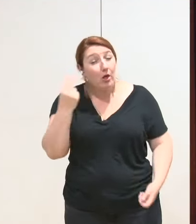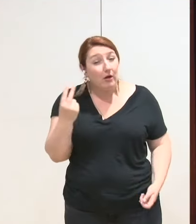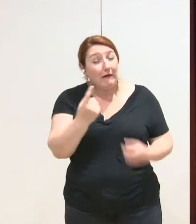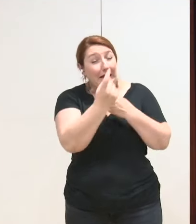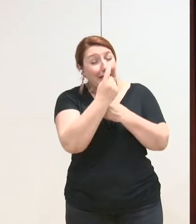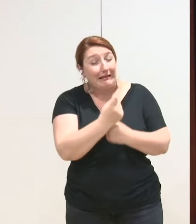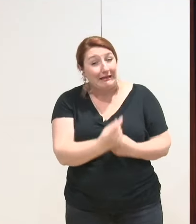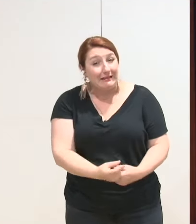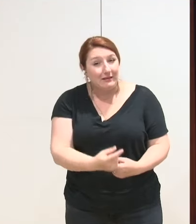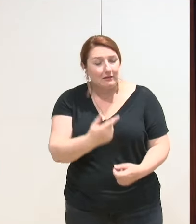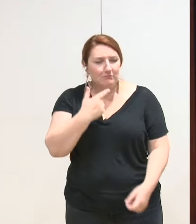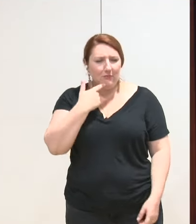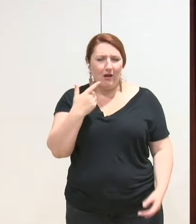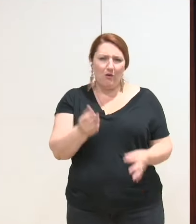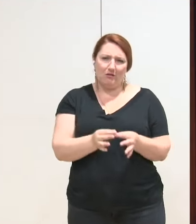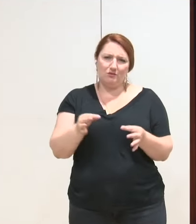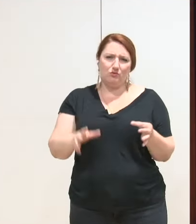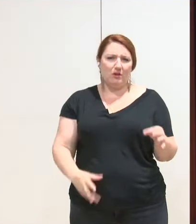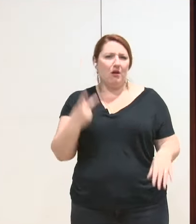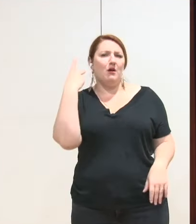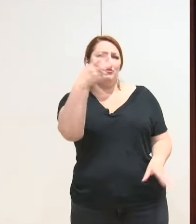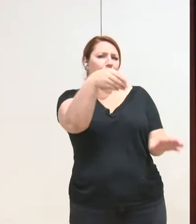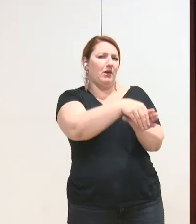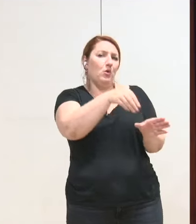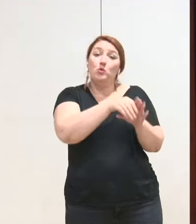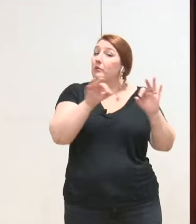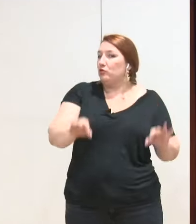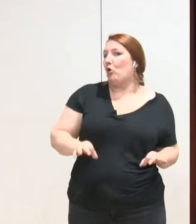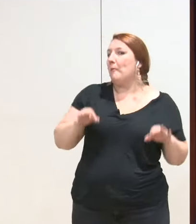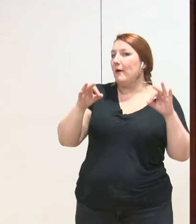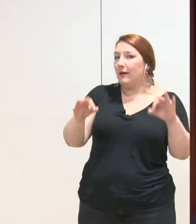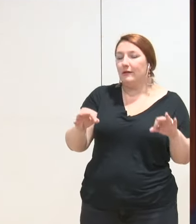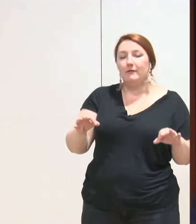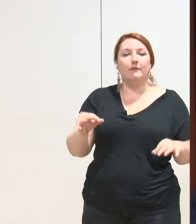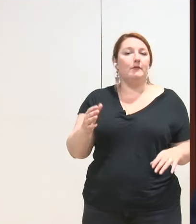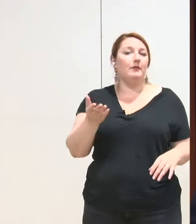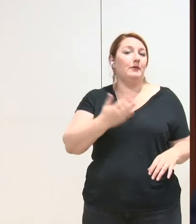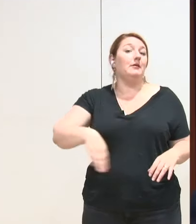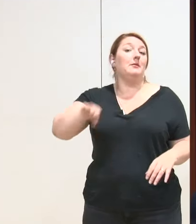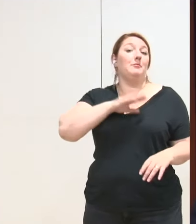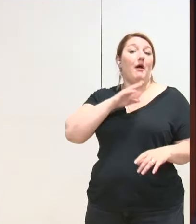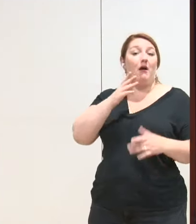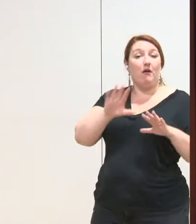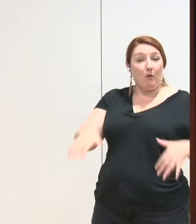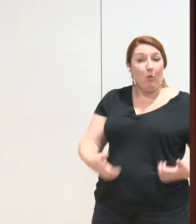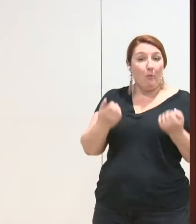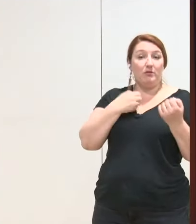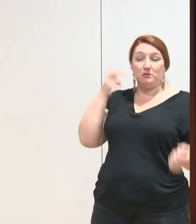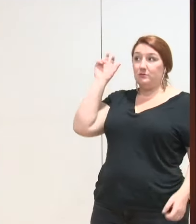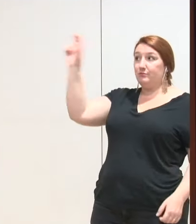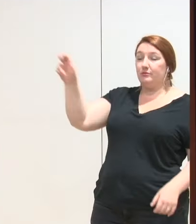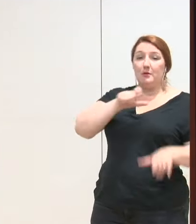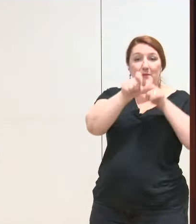économies que vous faites et qui sont normales via le transfert de compétences et les transferts de personnel vous ne